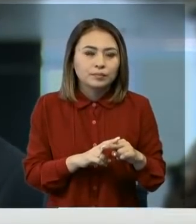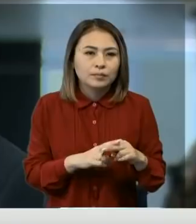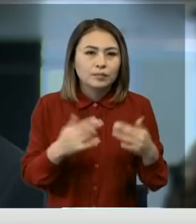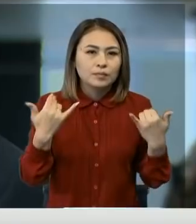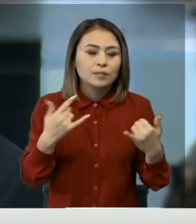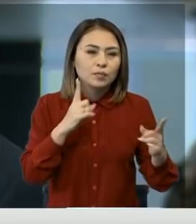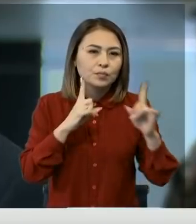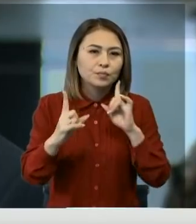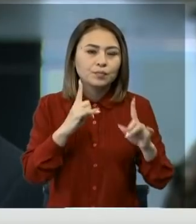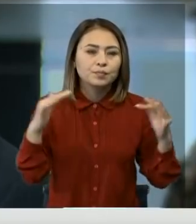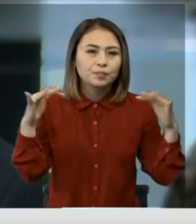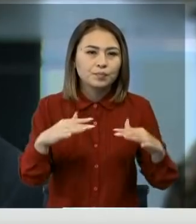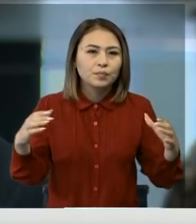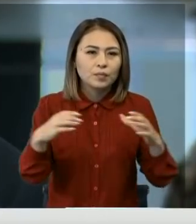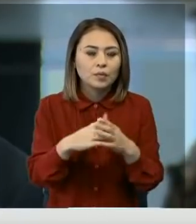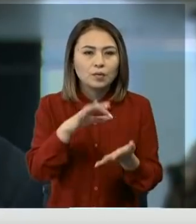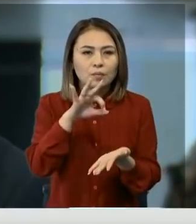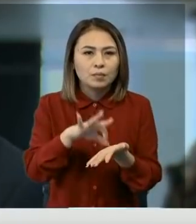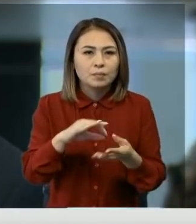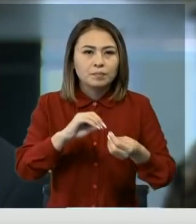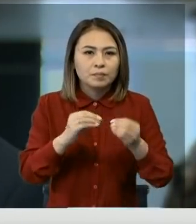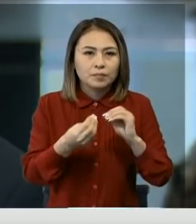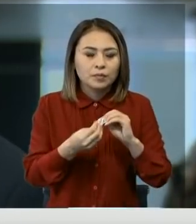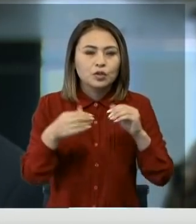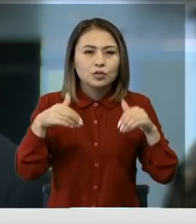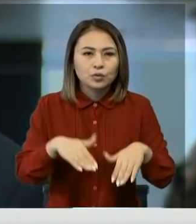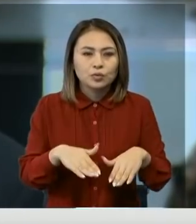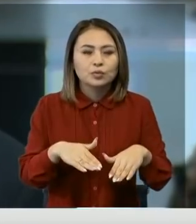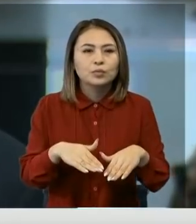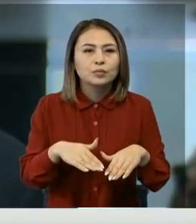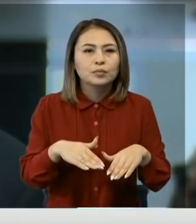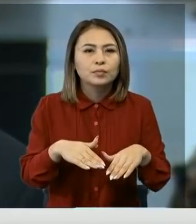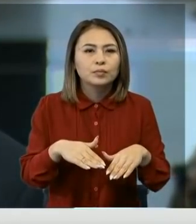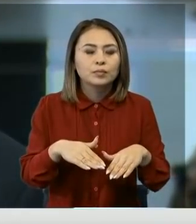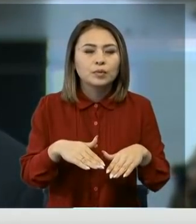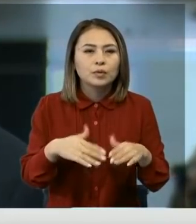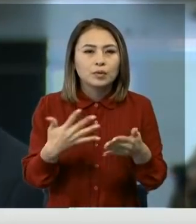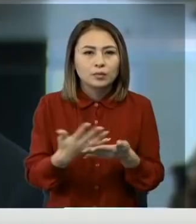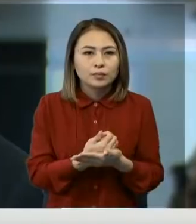Бүгінгі жиналыстың мақсаты сол проблемалардың шешу жолын табу.